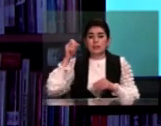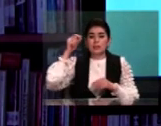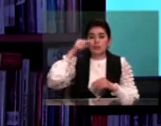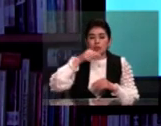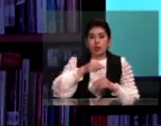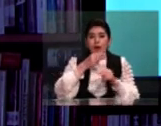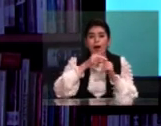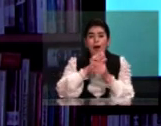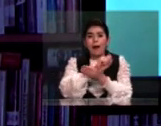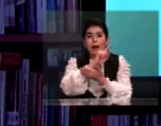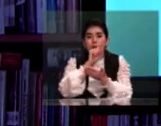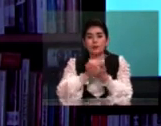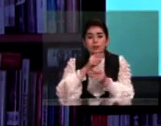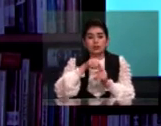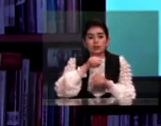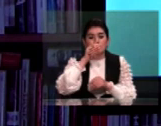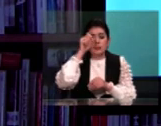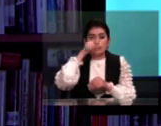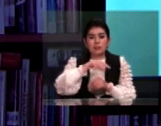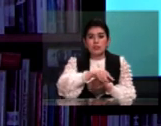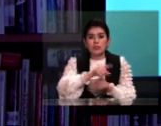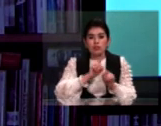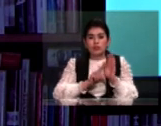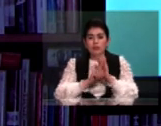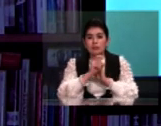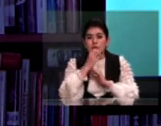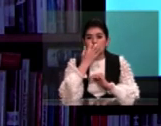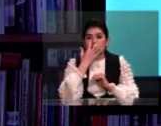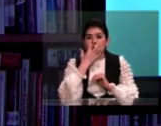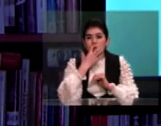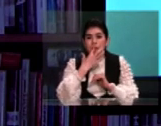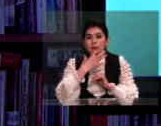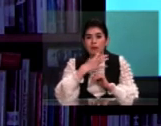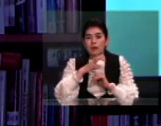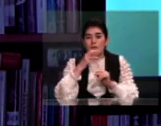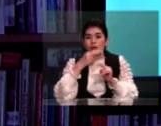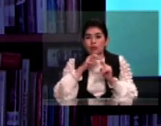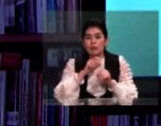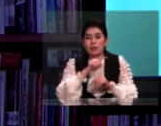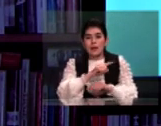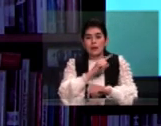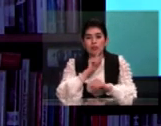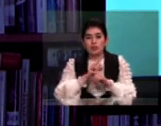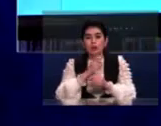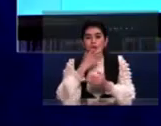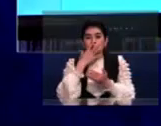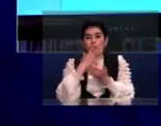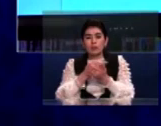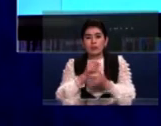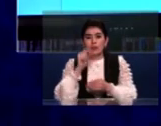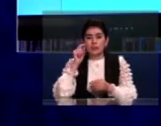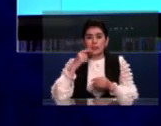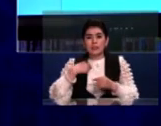bo'lsa, albatta bu sirt qiziydi. Ya'ni yorug'lik ma'lum bir qism energiyani o'zi tushayotgan